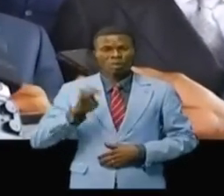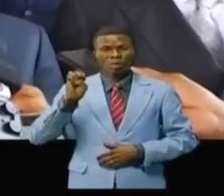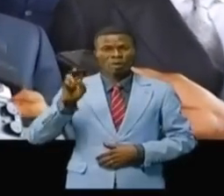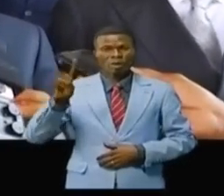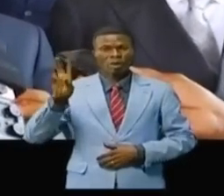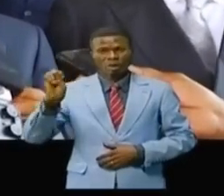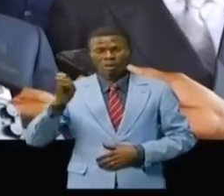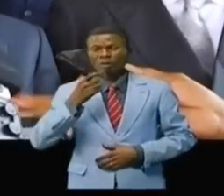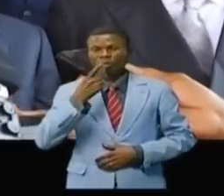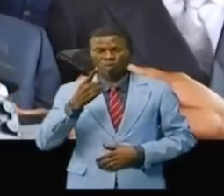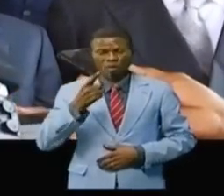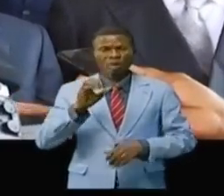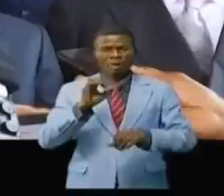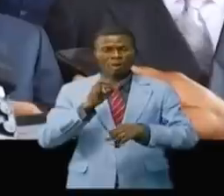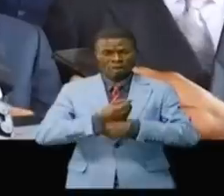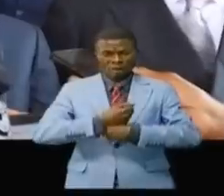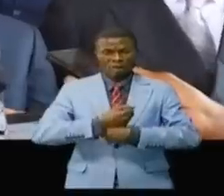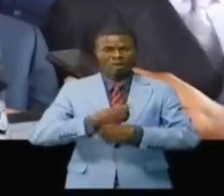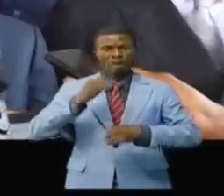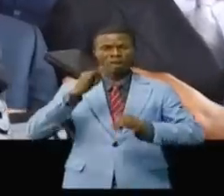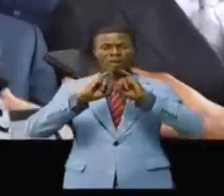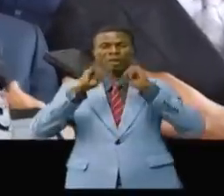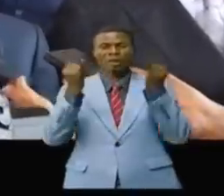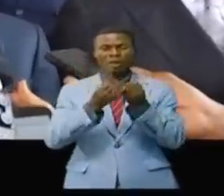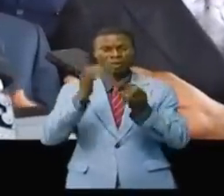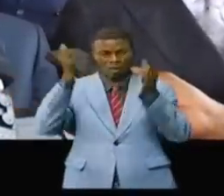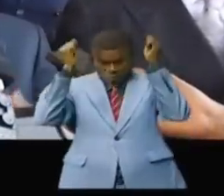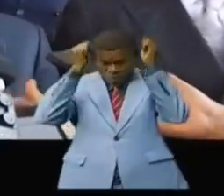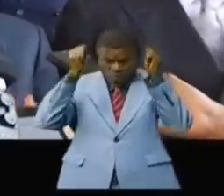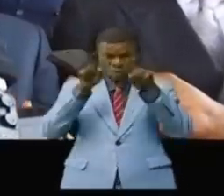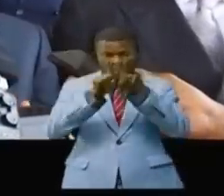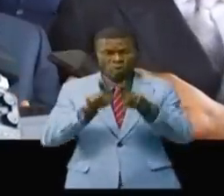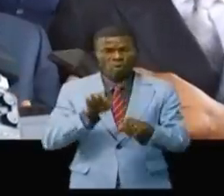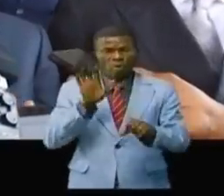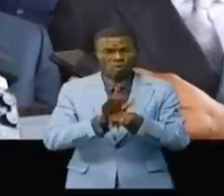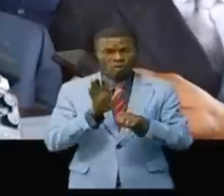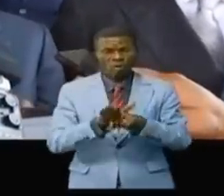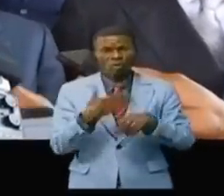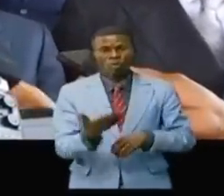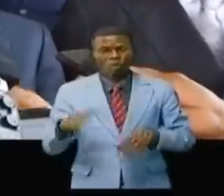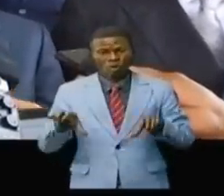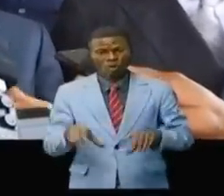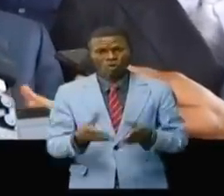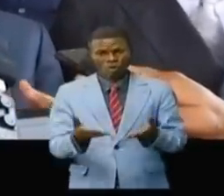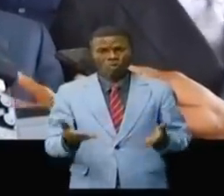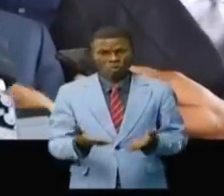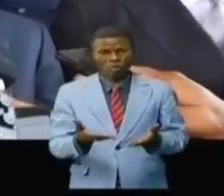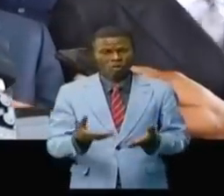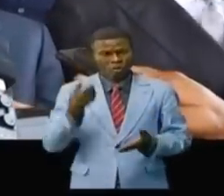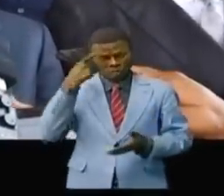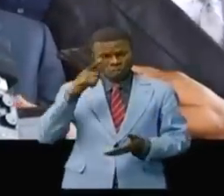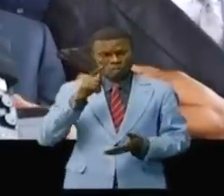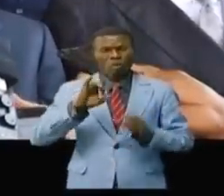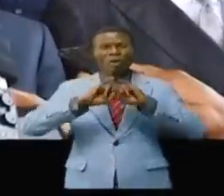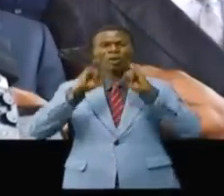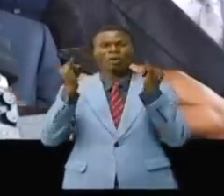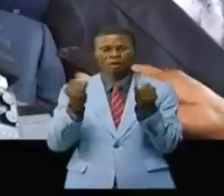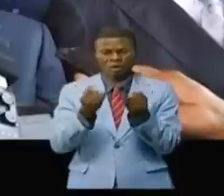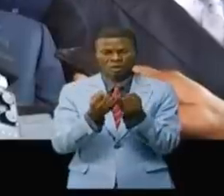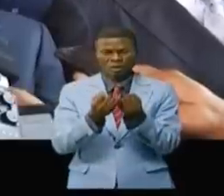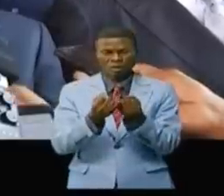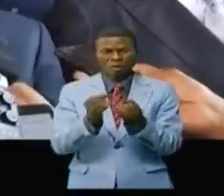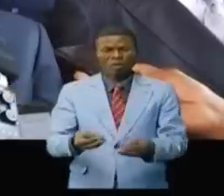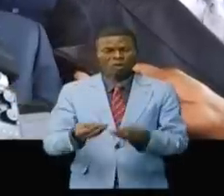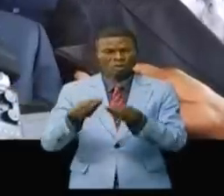pour développer l'industrie du bois. Deuxième côté, comme Congo importe beaucoup de choses, pour mettre l'industrie, pour vraiment